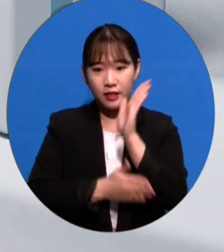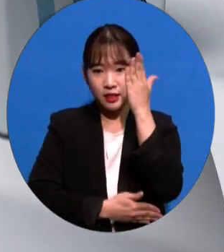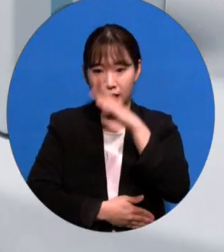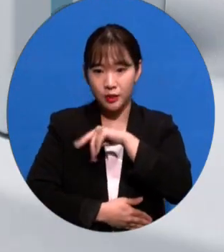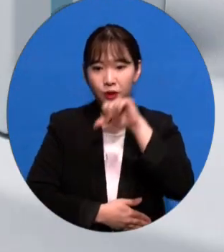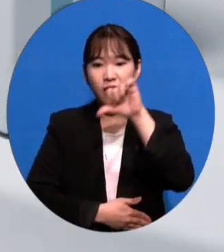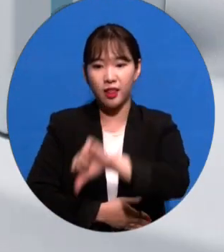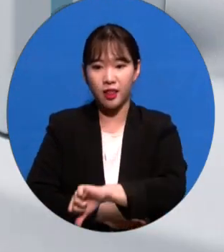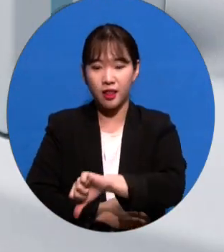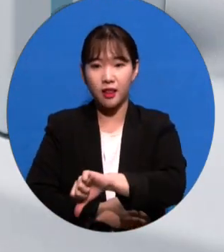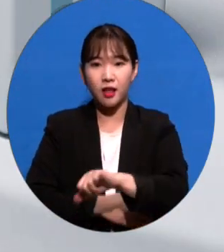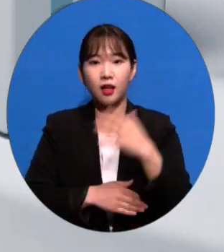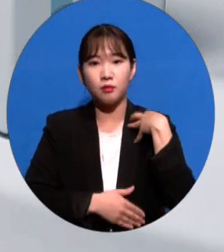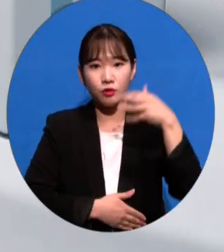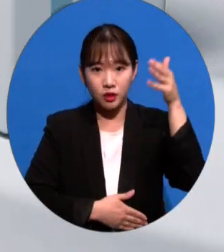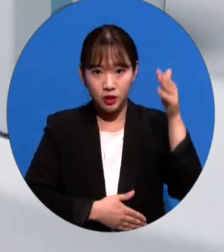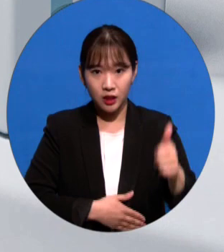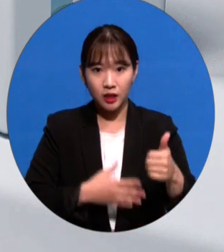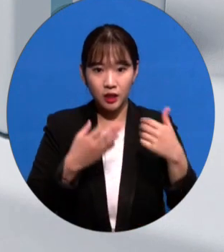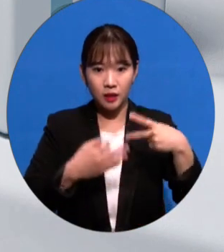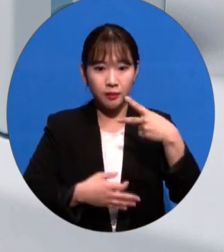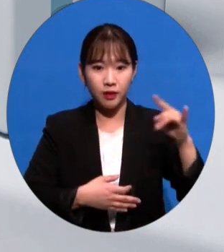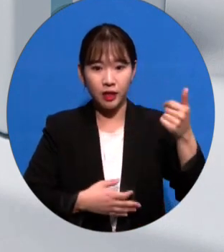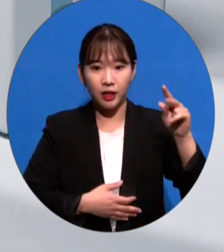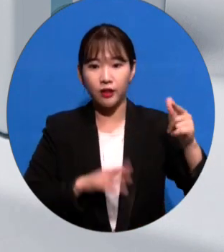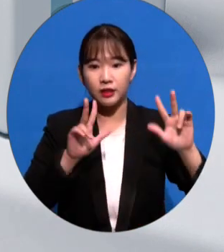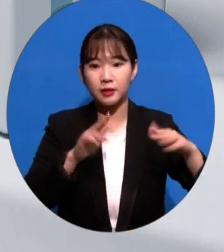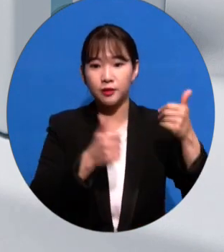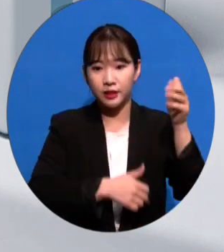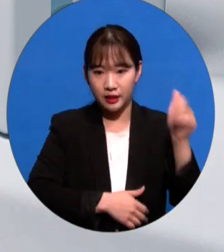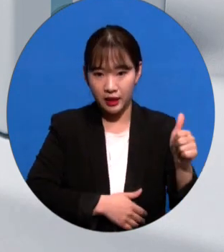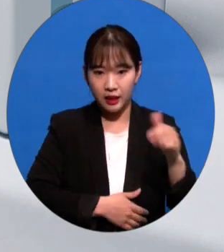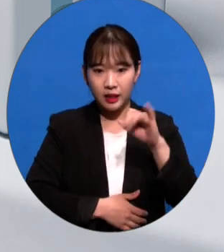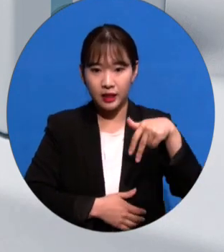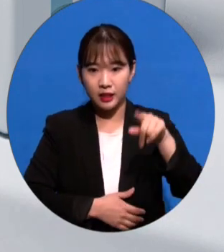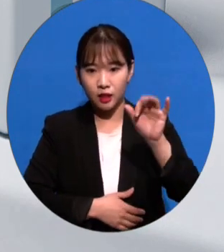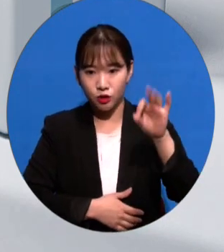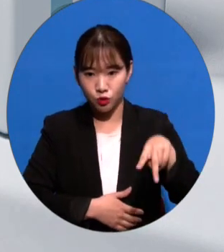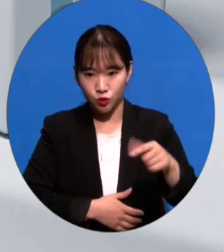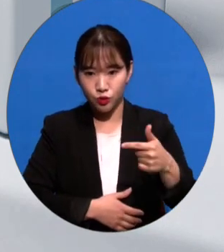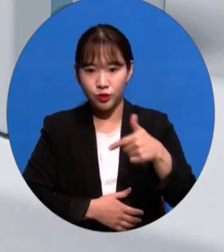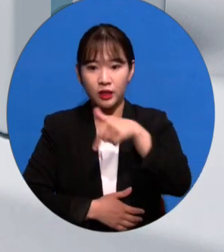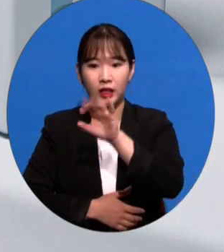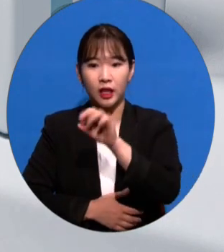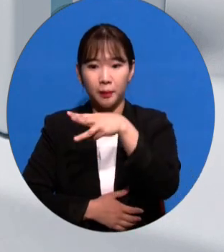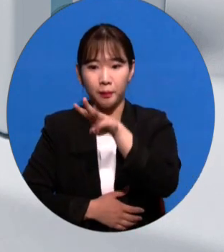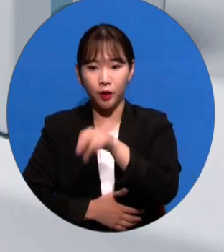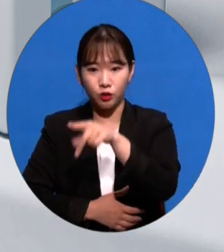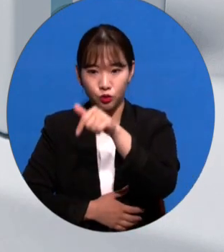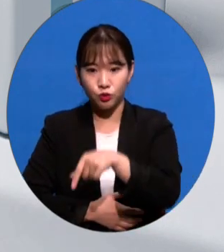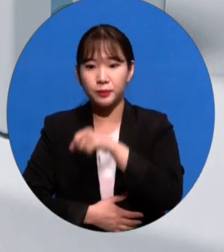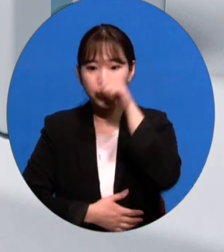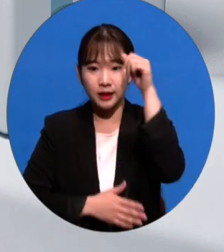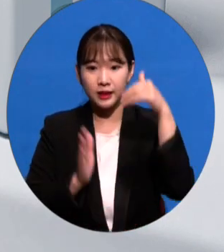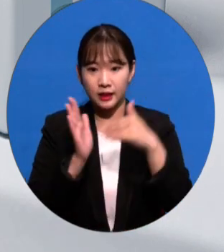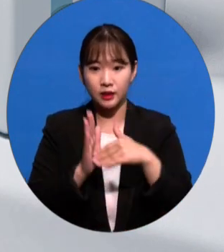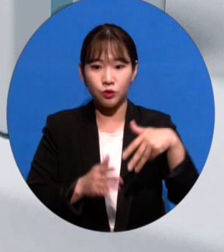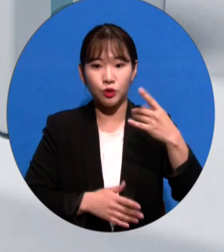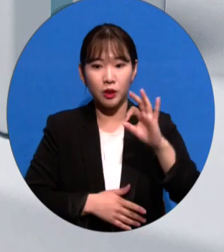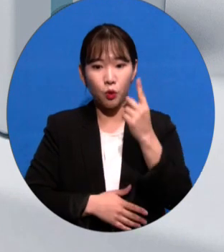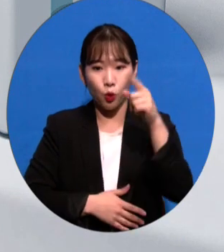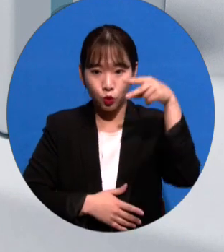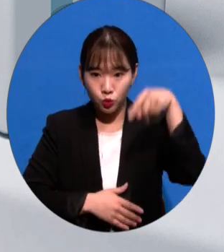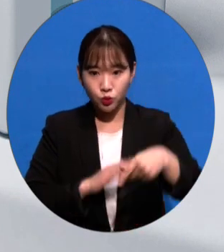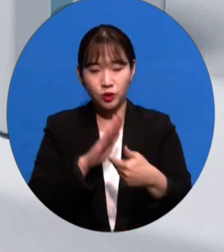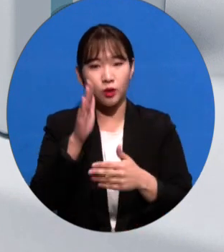탈락했습니다. 무안군수는 김대현 현 의장과 이종훈 전 의장, 강병국 군의원이 통과했고 최옥수 전